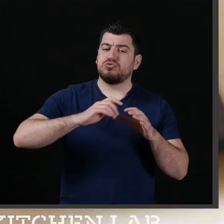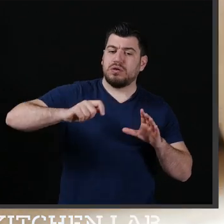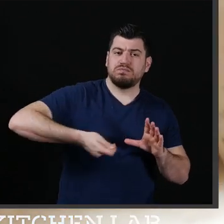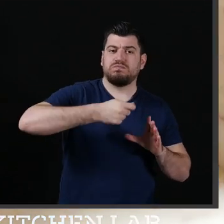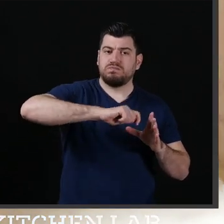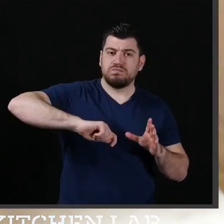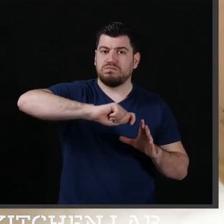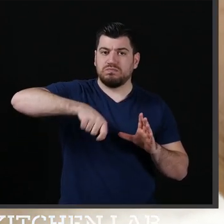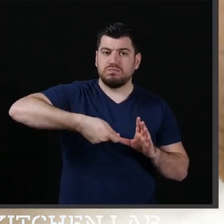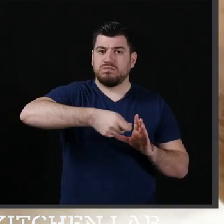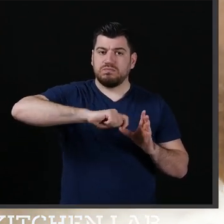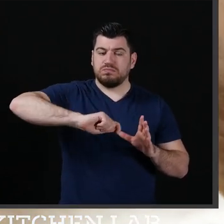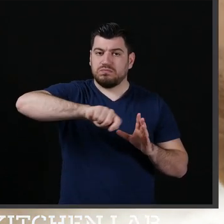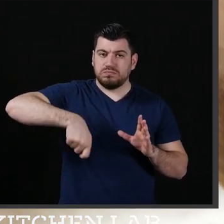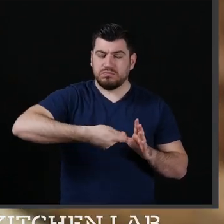μαρίς.